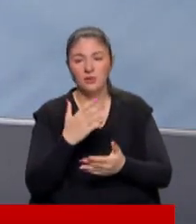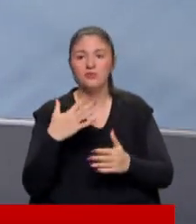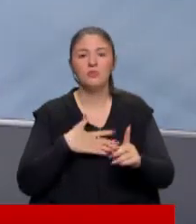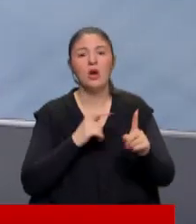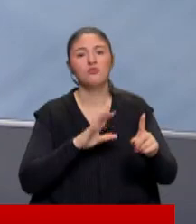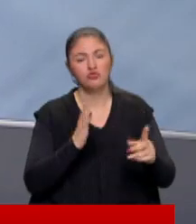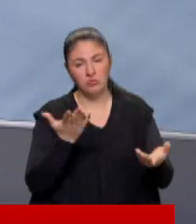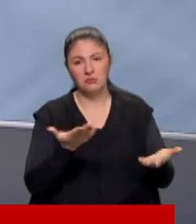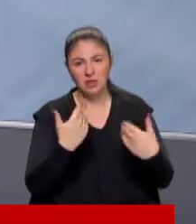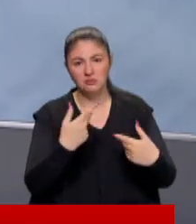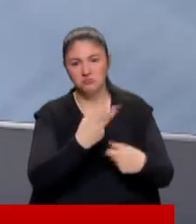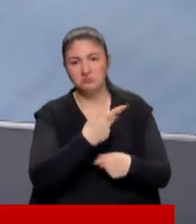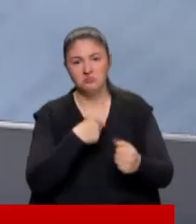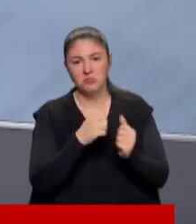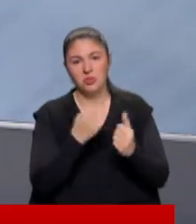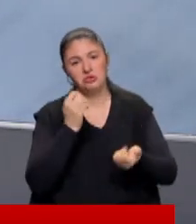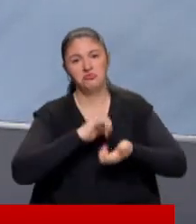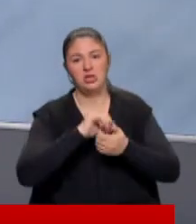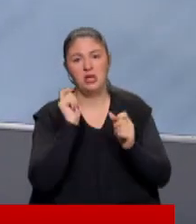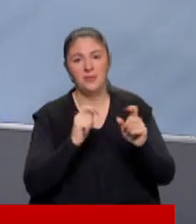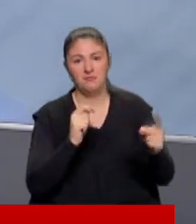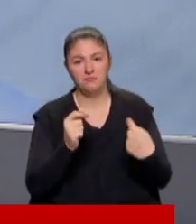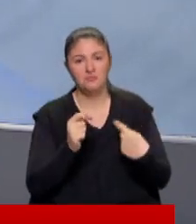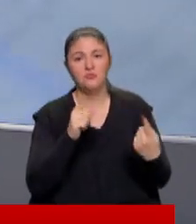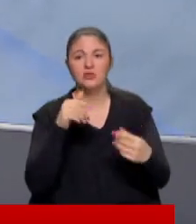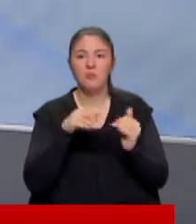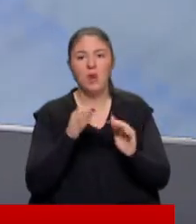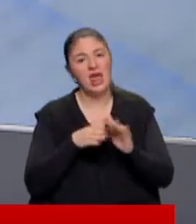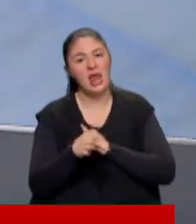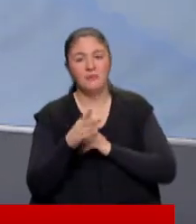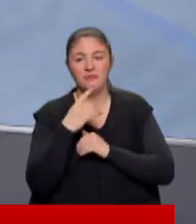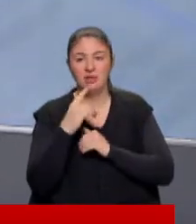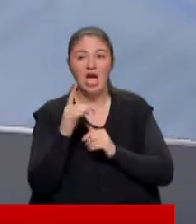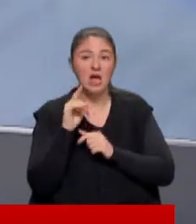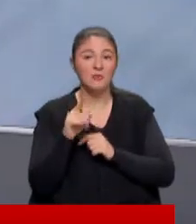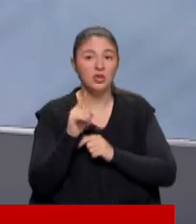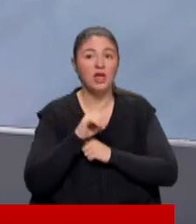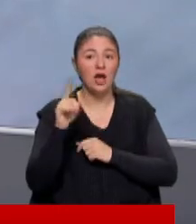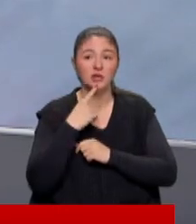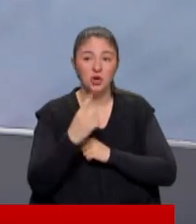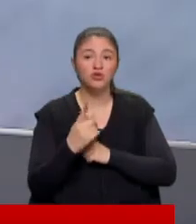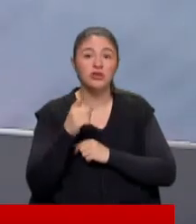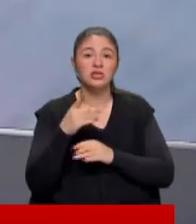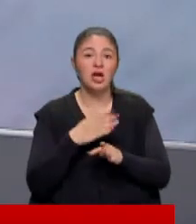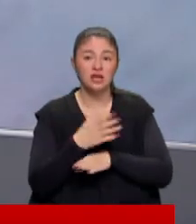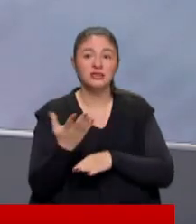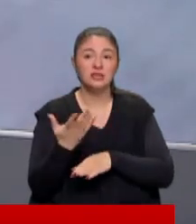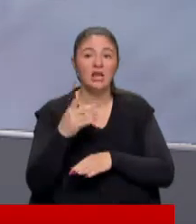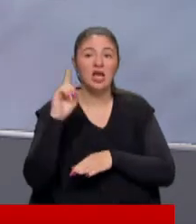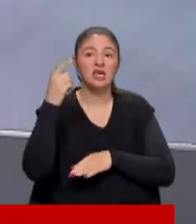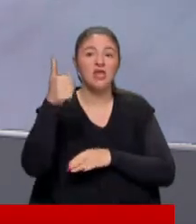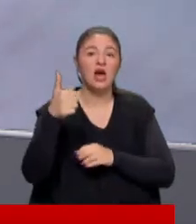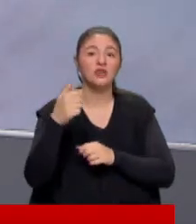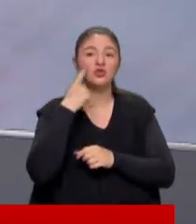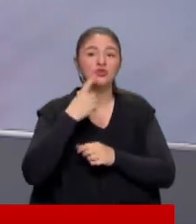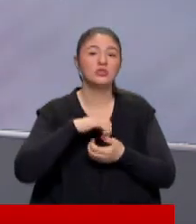ile yapmıyorsunuz, gelin Zafer Partisi ile bir işbirliği yapalım ve seçime böyle girelim diye. Eğer buna da hayır diyorsanız siz aslında